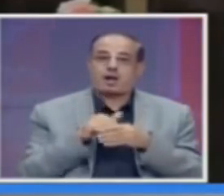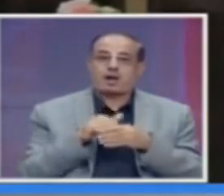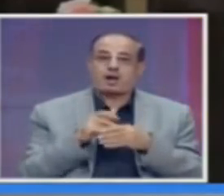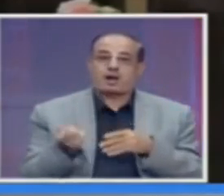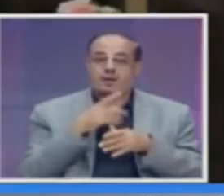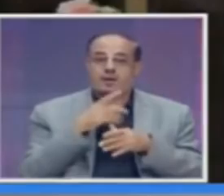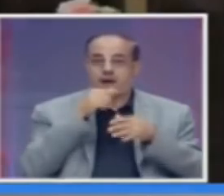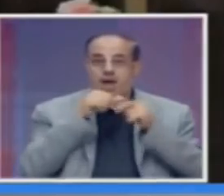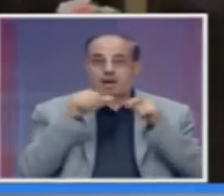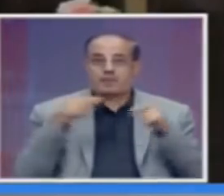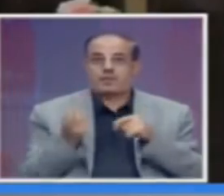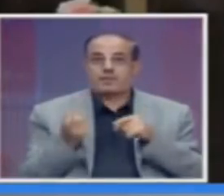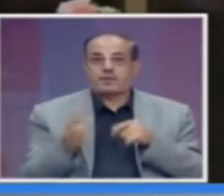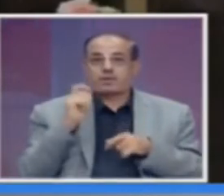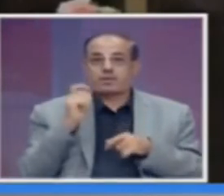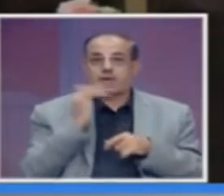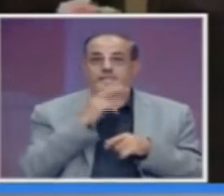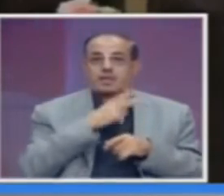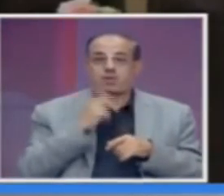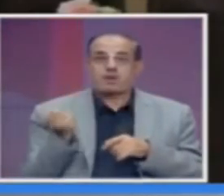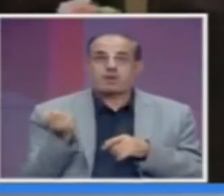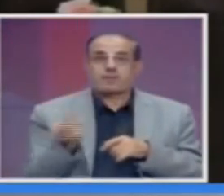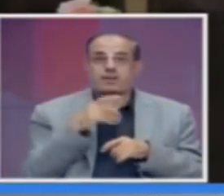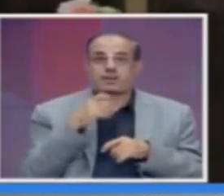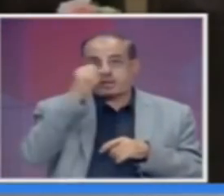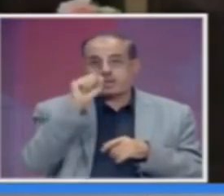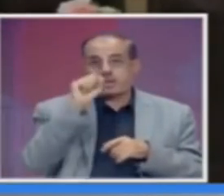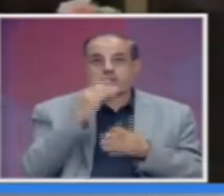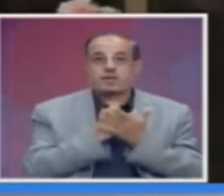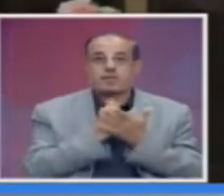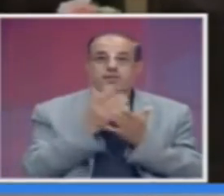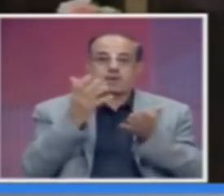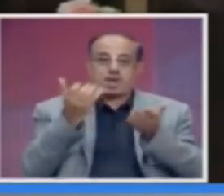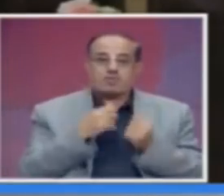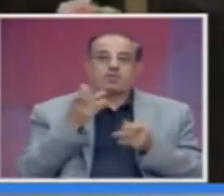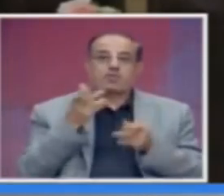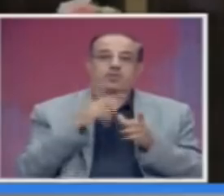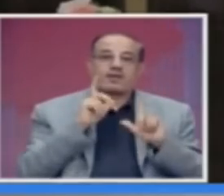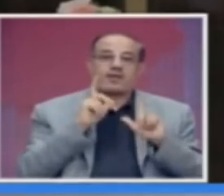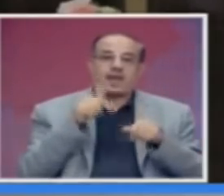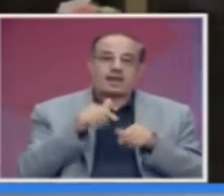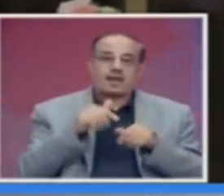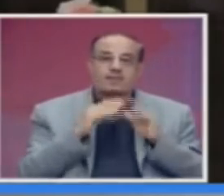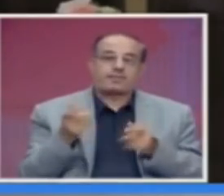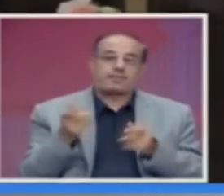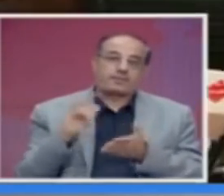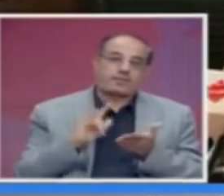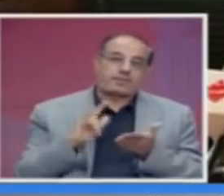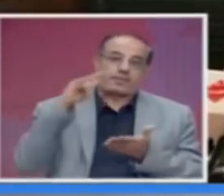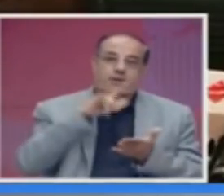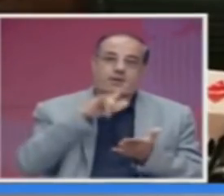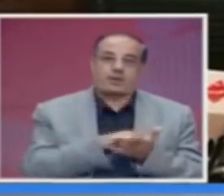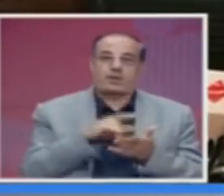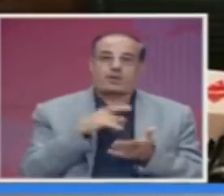إرسال المظاريف عبر البريد السريع الحكومي ليصل للبعثات الدبلوماسية في الأيام اللي هي زي ذكرتها